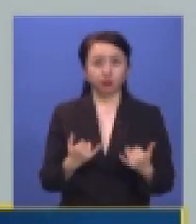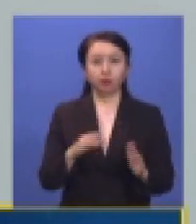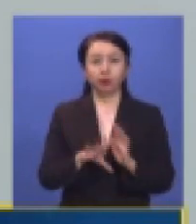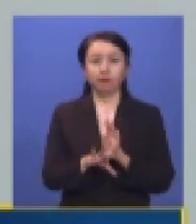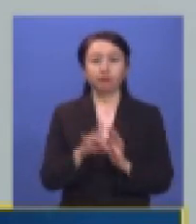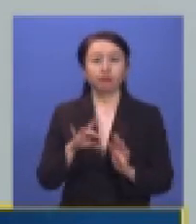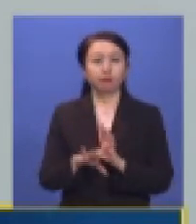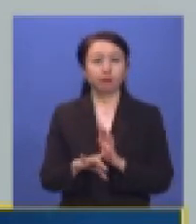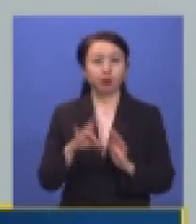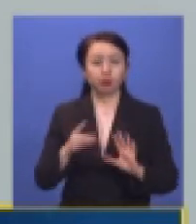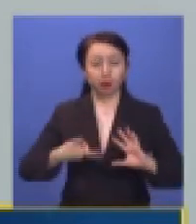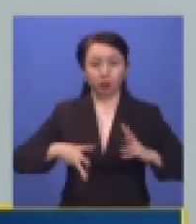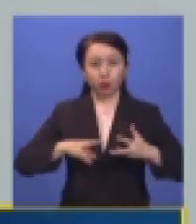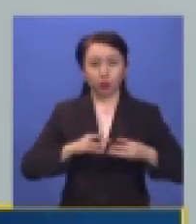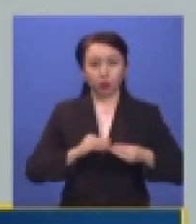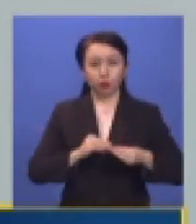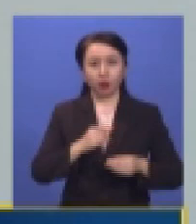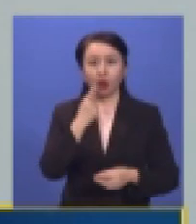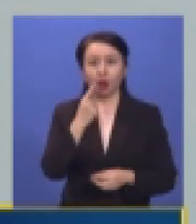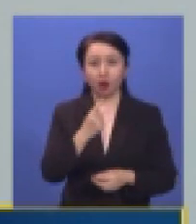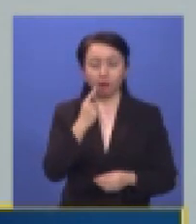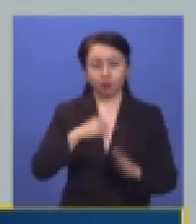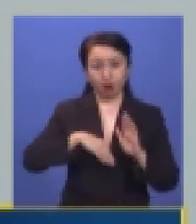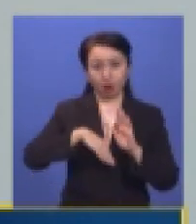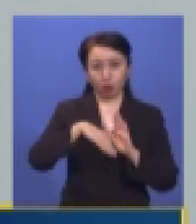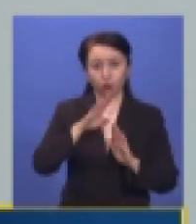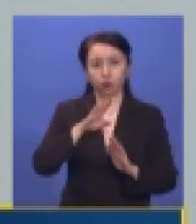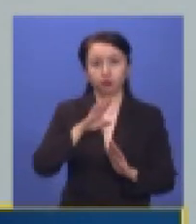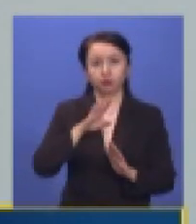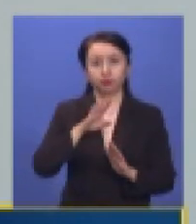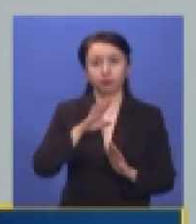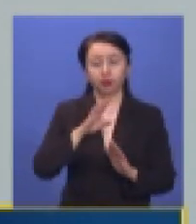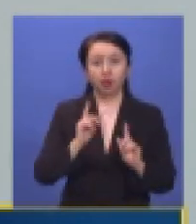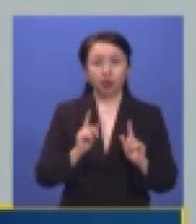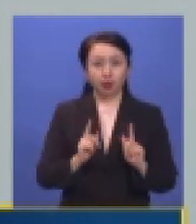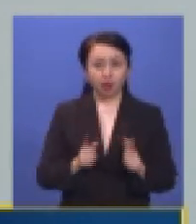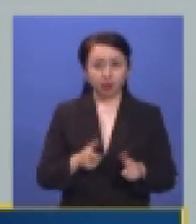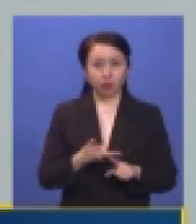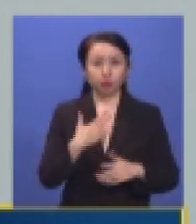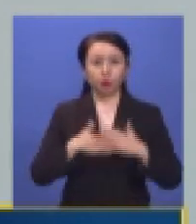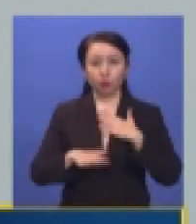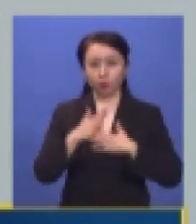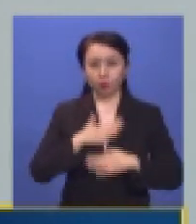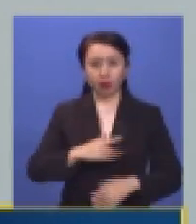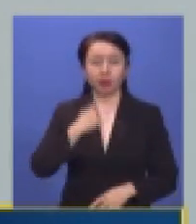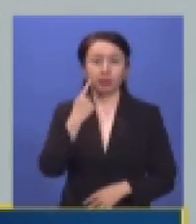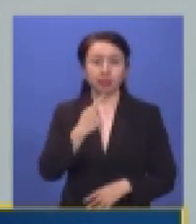выбираем, подводим итоги и говорим о лучших. Конечно, мне приятно сказать о том,